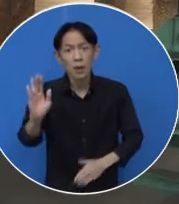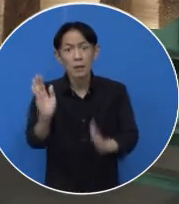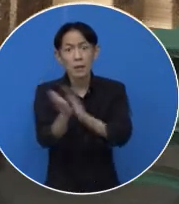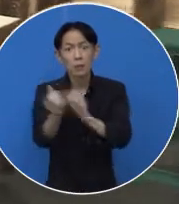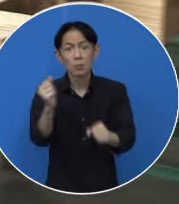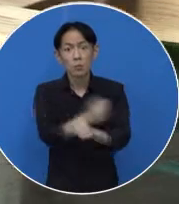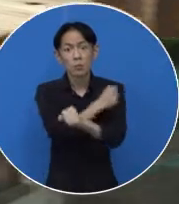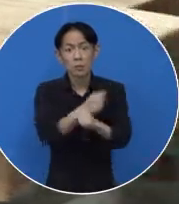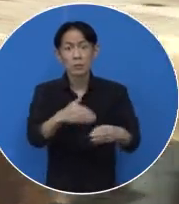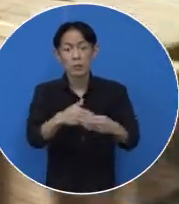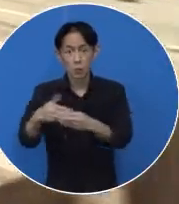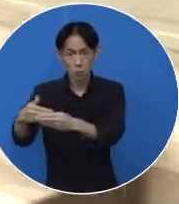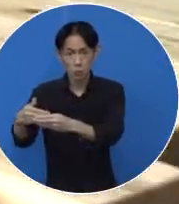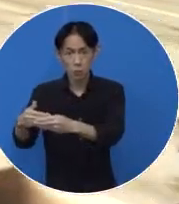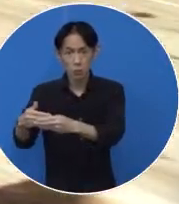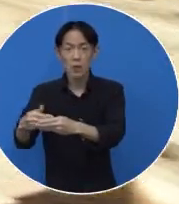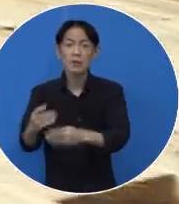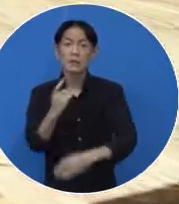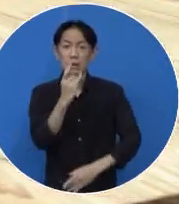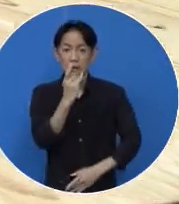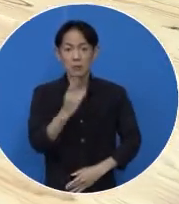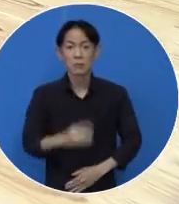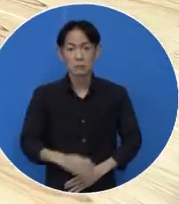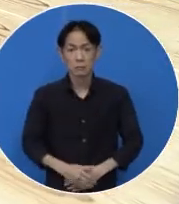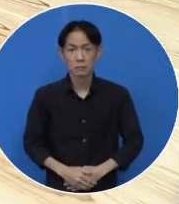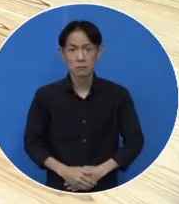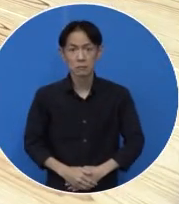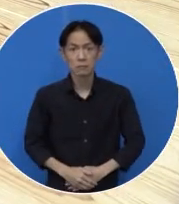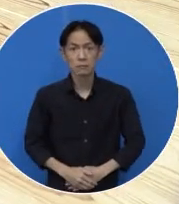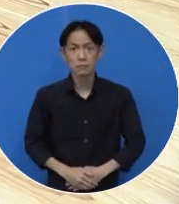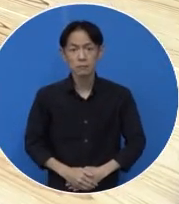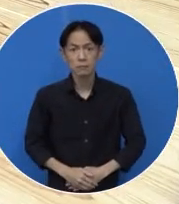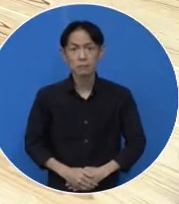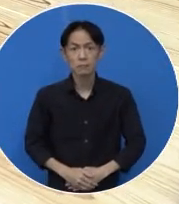の木材産業を牽引する存在として期待されています。